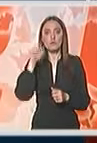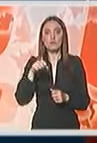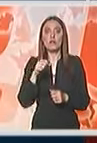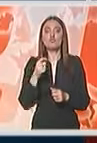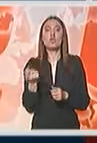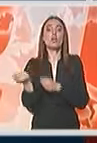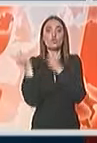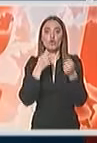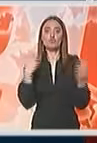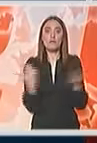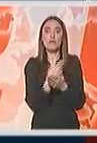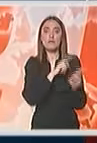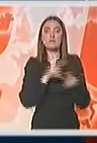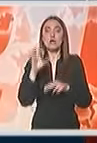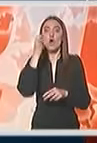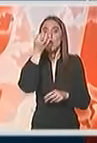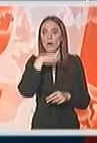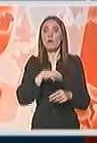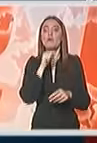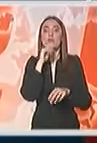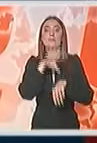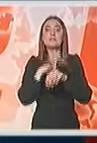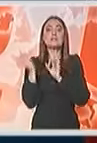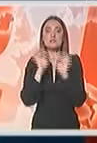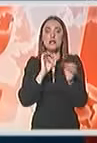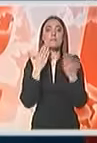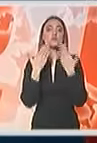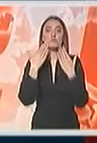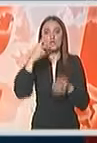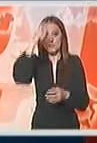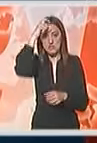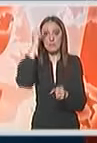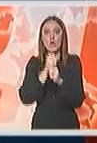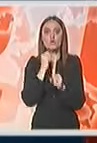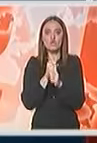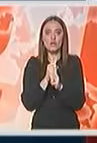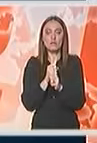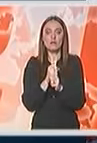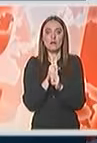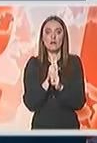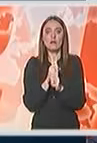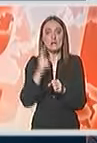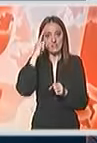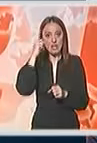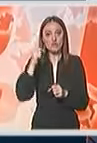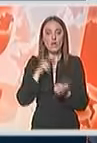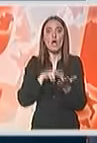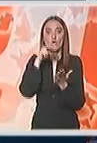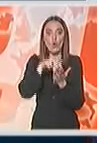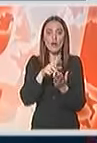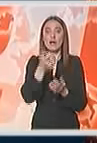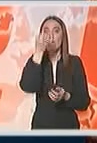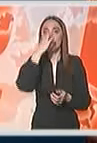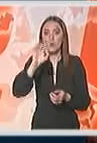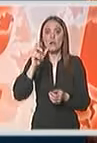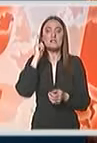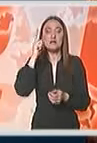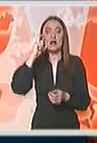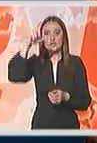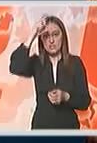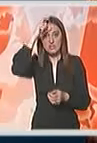će donošenjem novog zakona o lekovima i medicinskim sredstvima Skupština Srbije učiniti značajan korak nabolje za